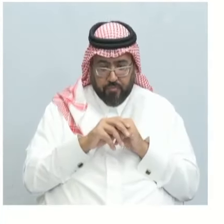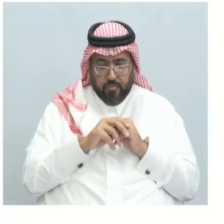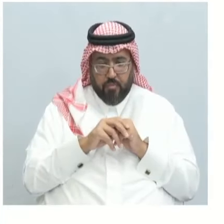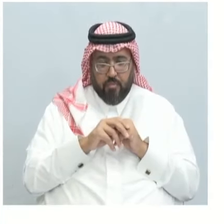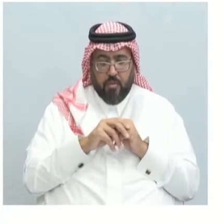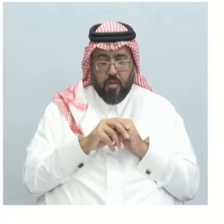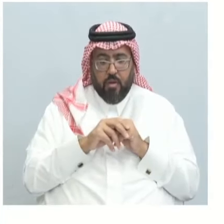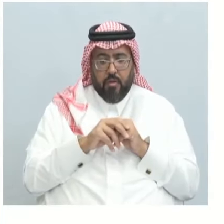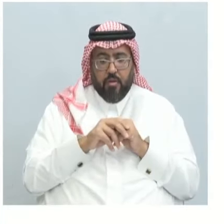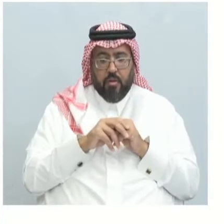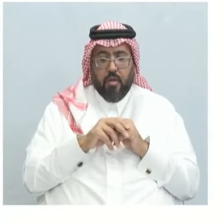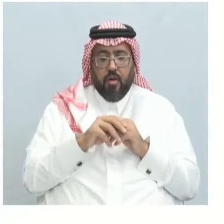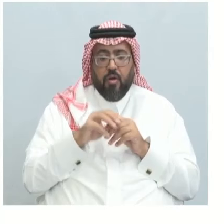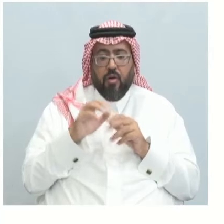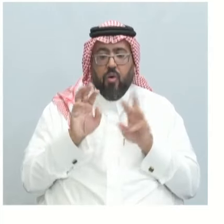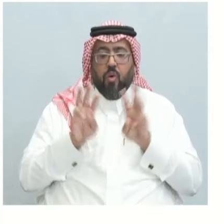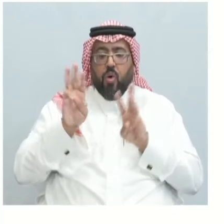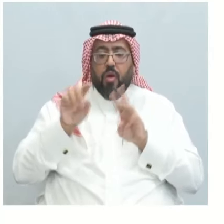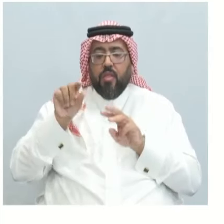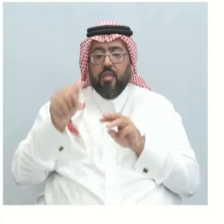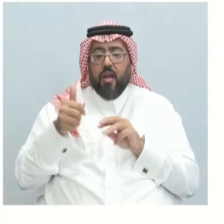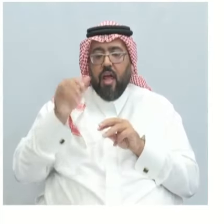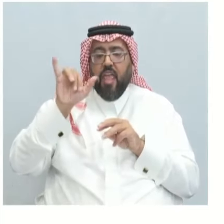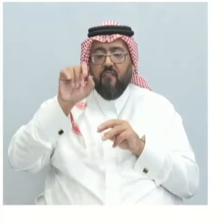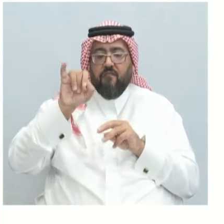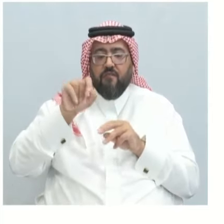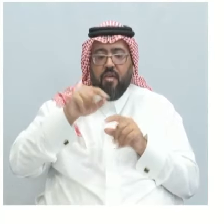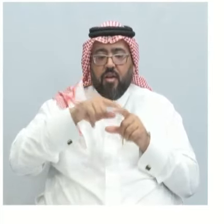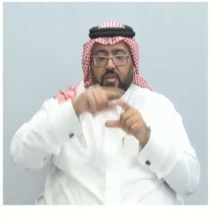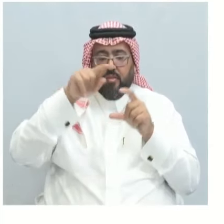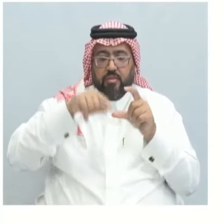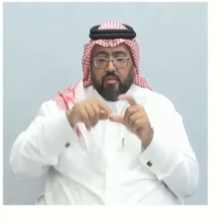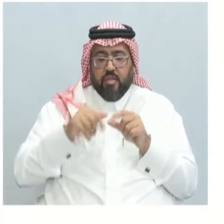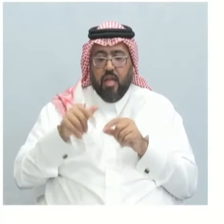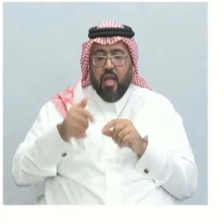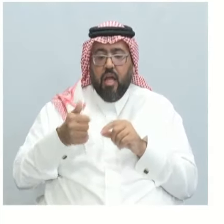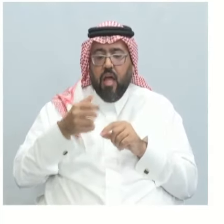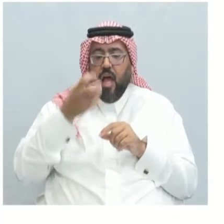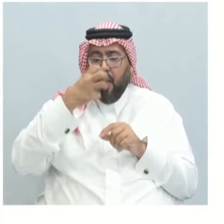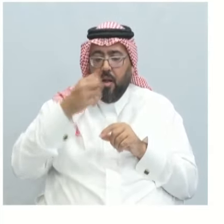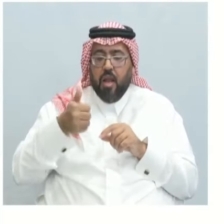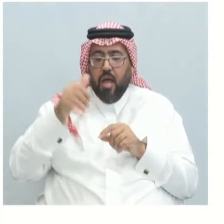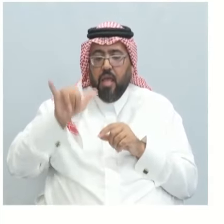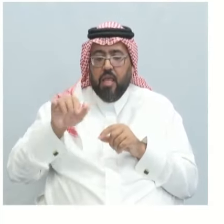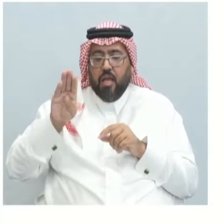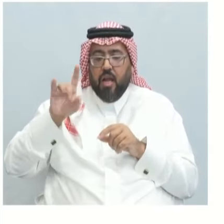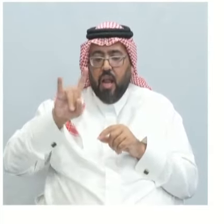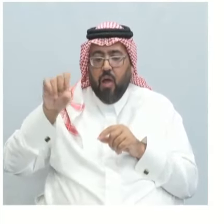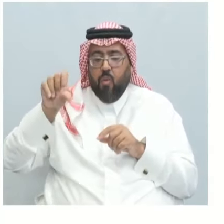الملفات الادوات جوجل درايف ابل اي كلاود و